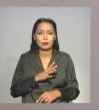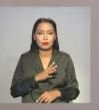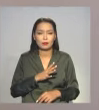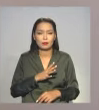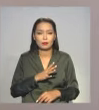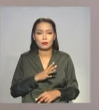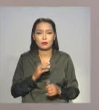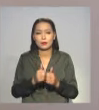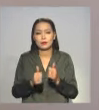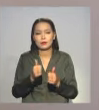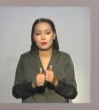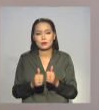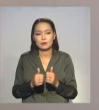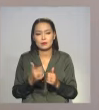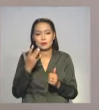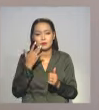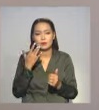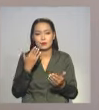рвота, тошнота,